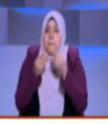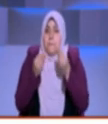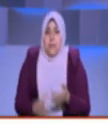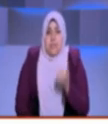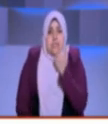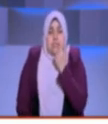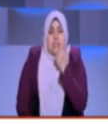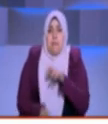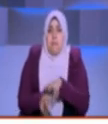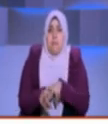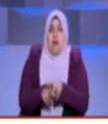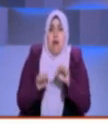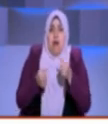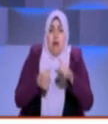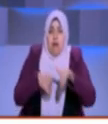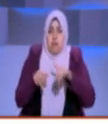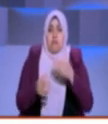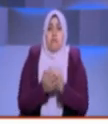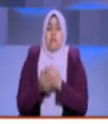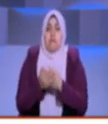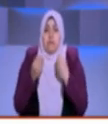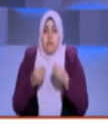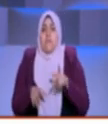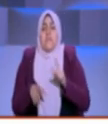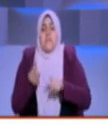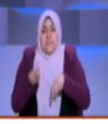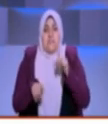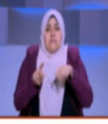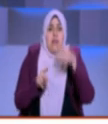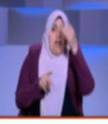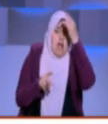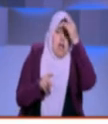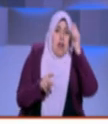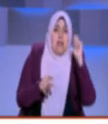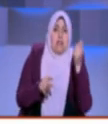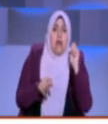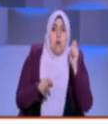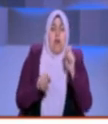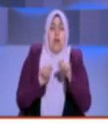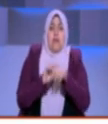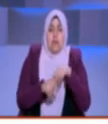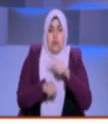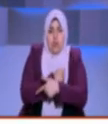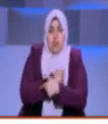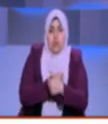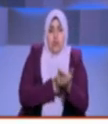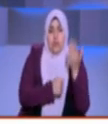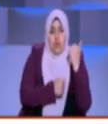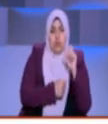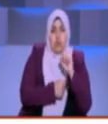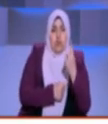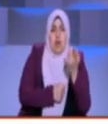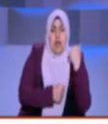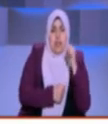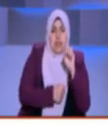أن حالات الطوارئ المدتين التي تمت اتخذتها إسبانيا خلال الفترة الماضية من منذ شهر مارس